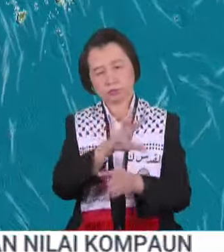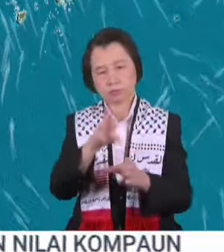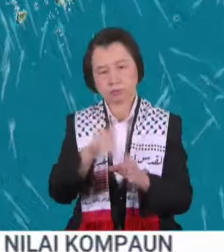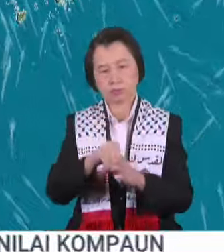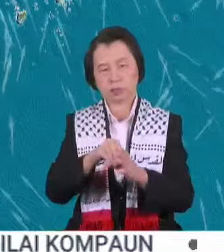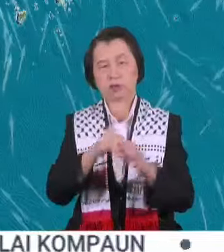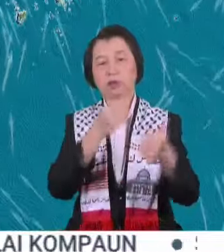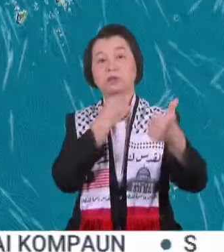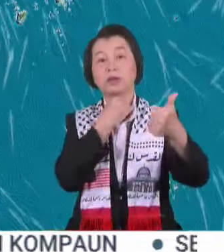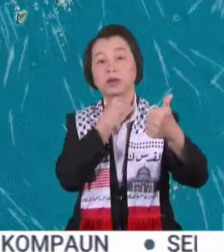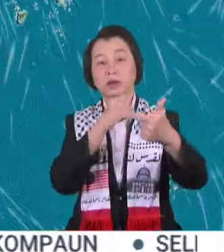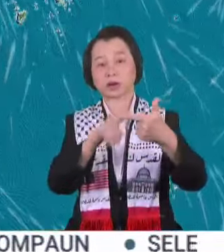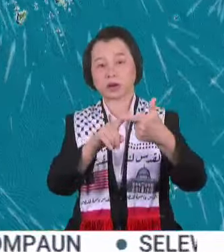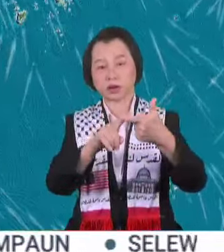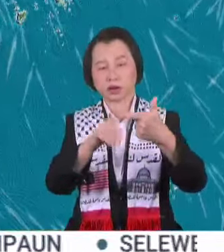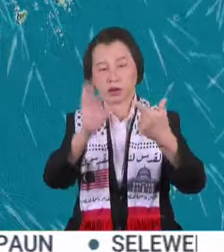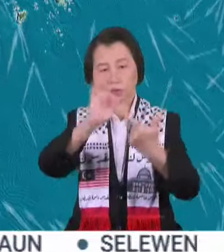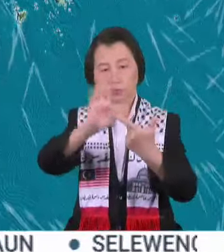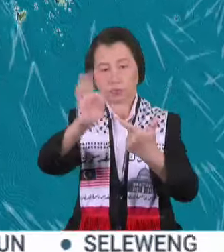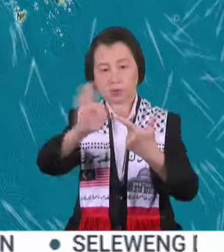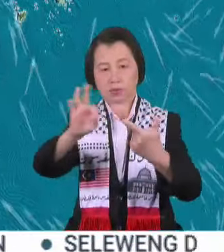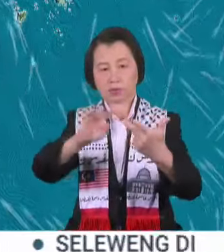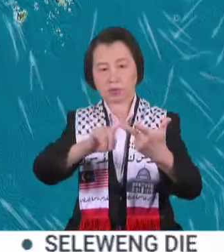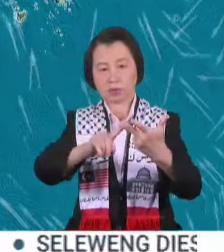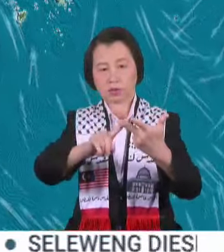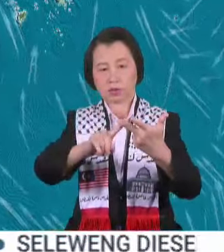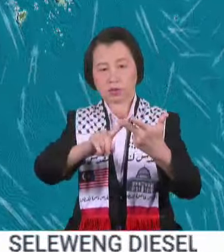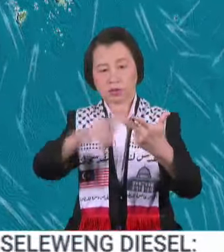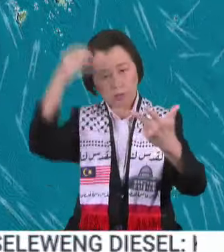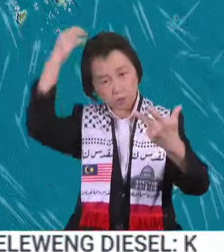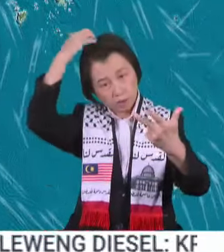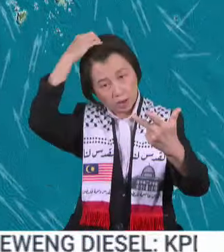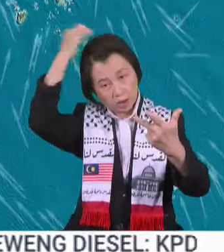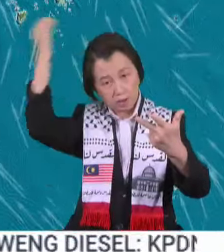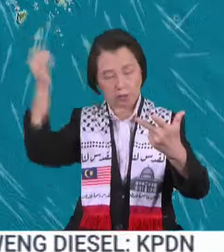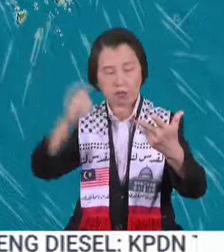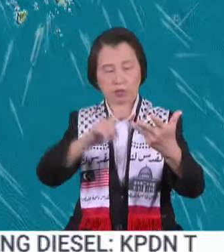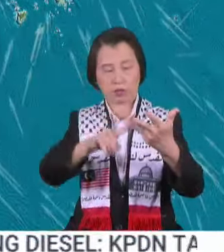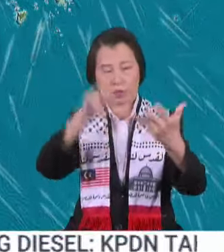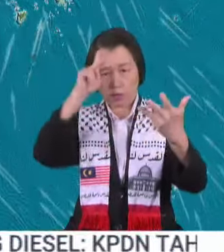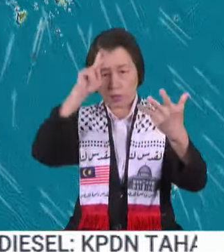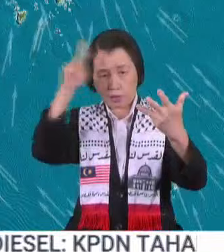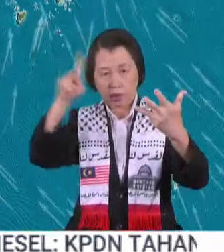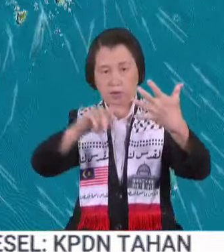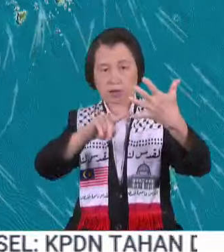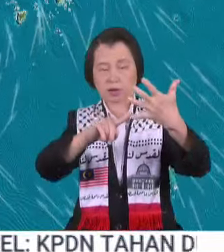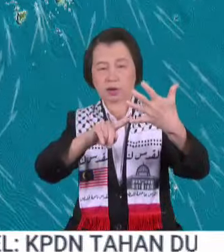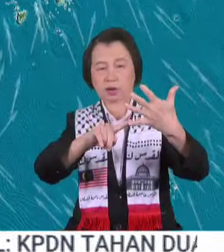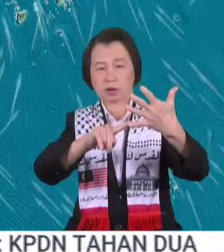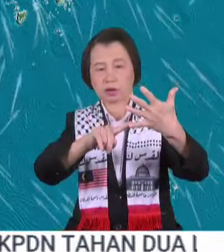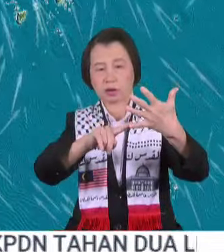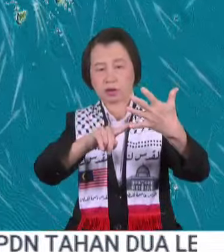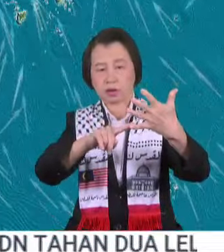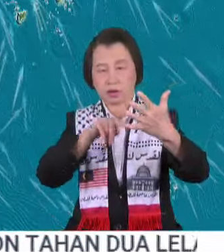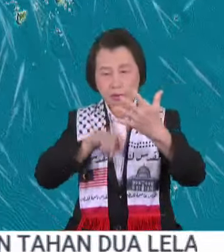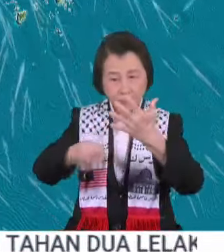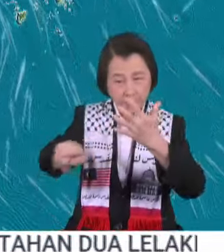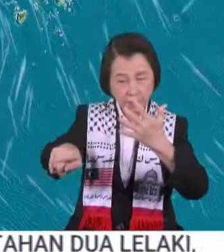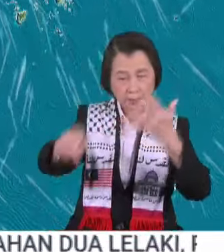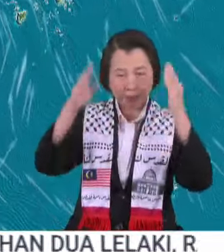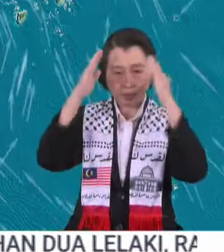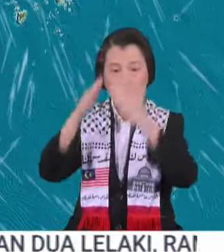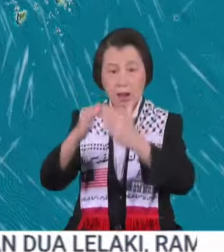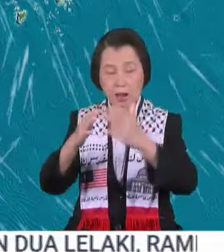melibatkan negeri Perak, Pulau Pinang, negeri Selangor, Kelantan, pedalaman negeri